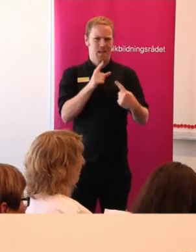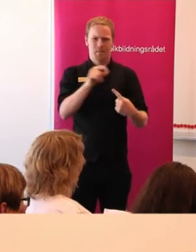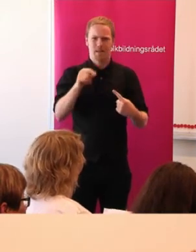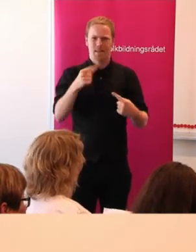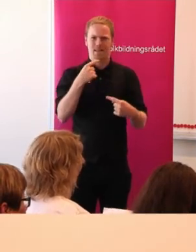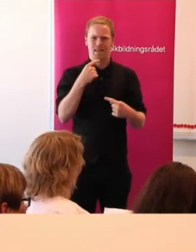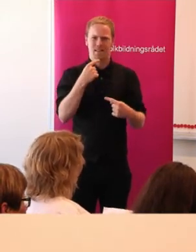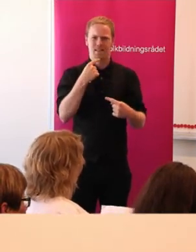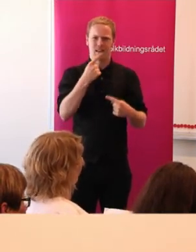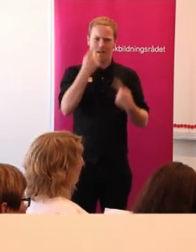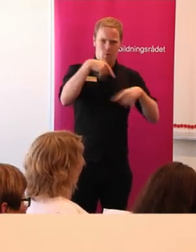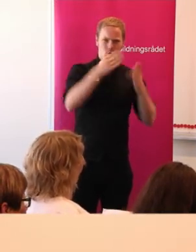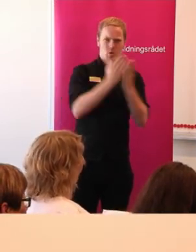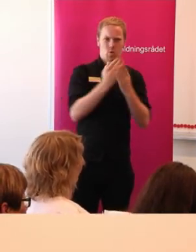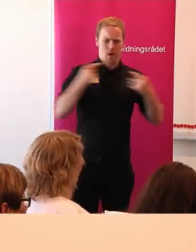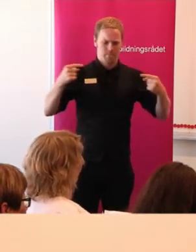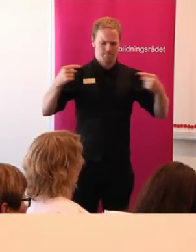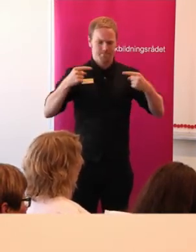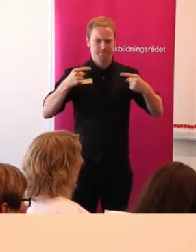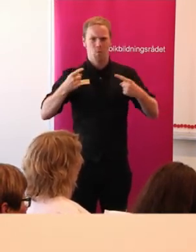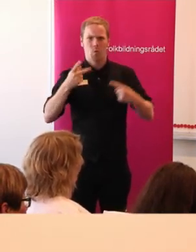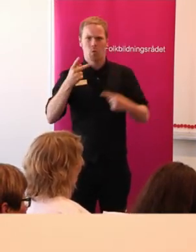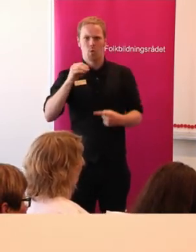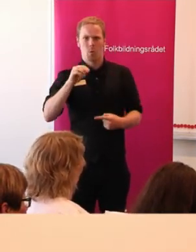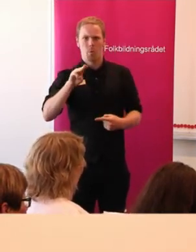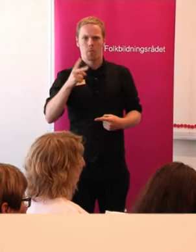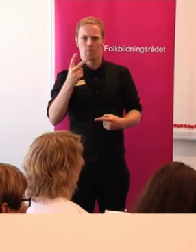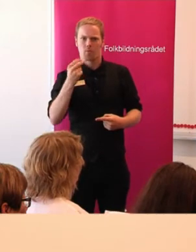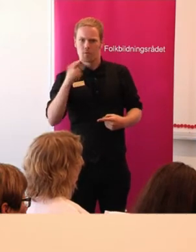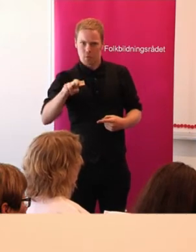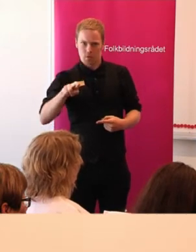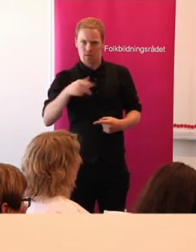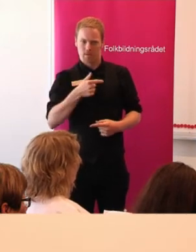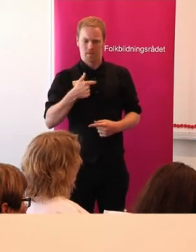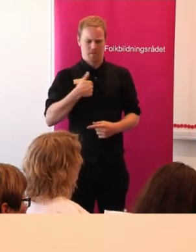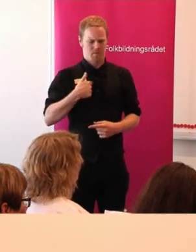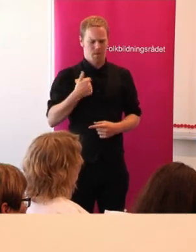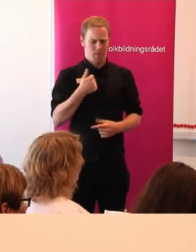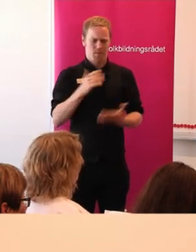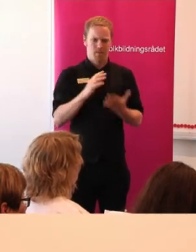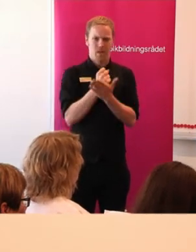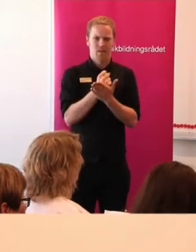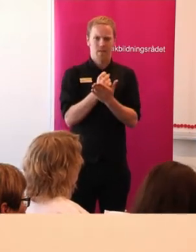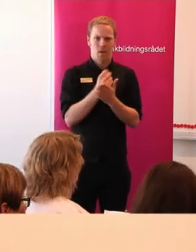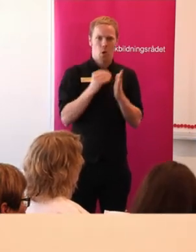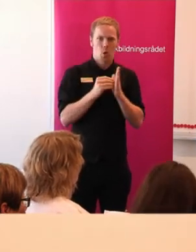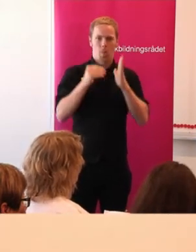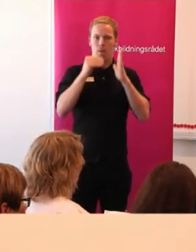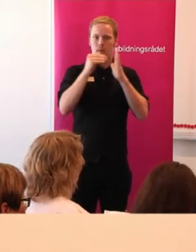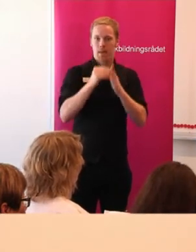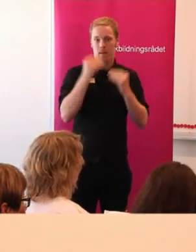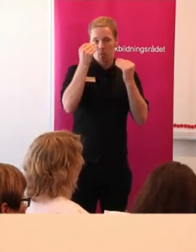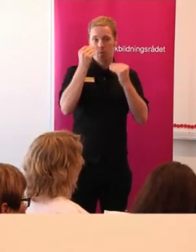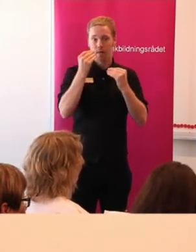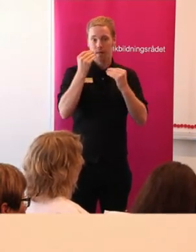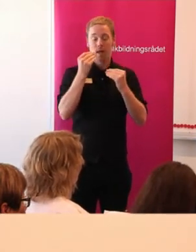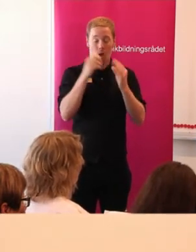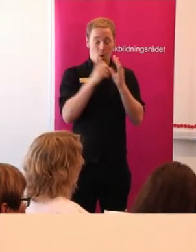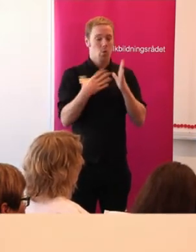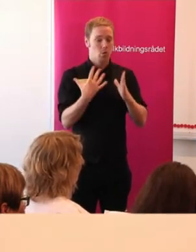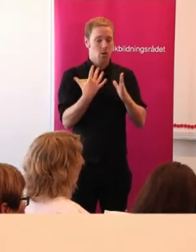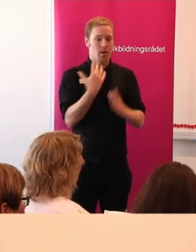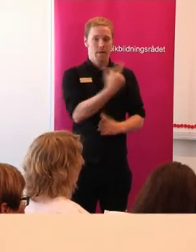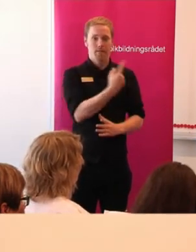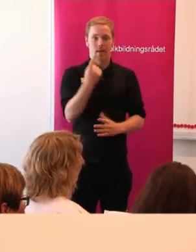exempel. Och det är ju det här att vi måste hitta, vi har kompletterande utbildningar därför att varje individ är unik och behöver ha